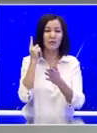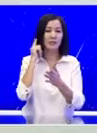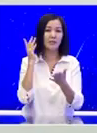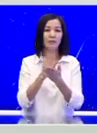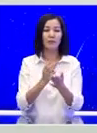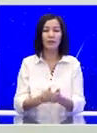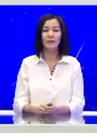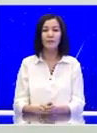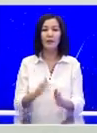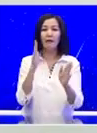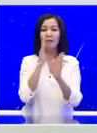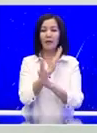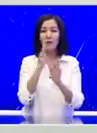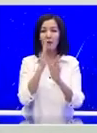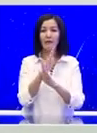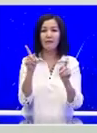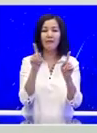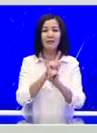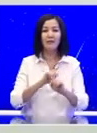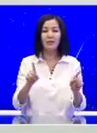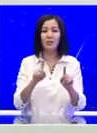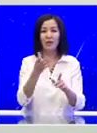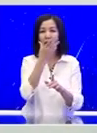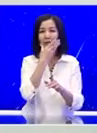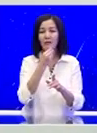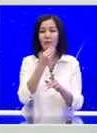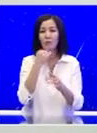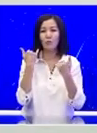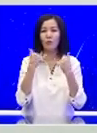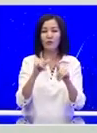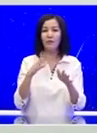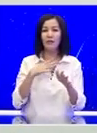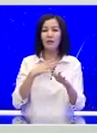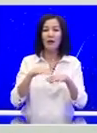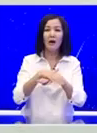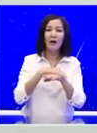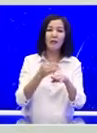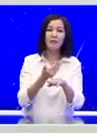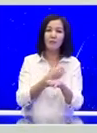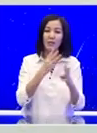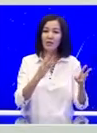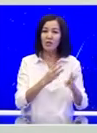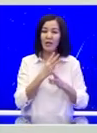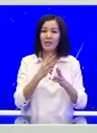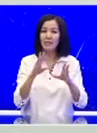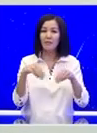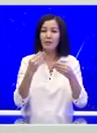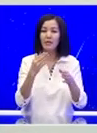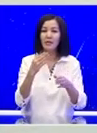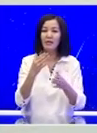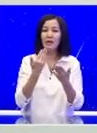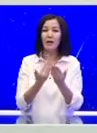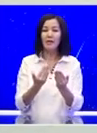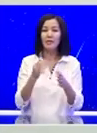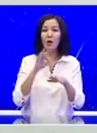бар. Табиғаттың бір ерекше құбылысы, бұл өзі бір халықтың пейіліне берген құбылыс деп ойлаймын. Себебі қазір індетке